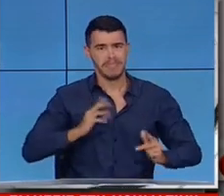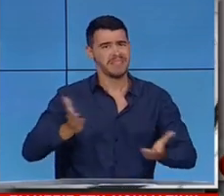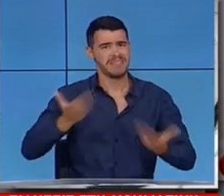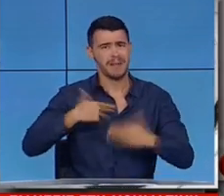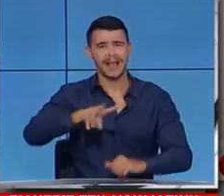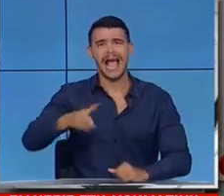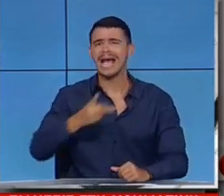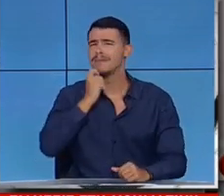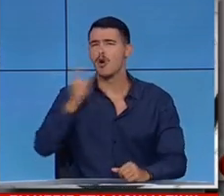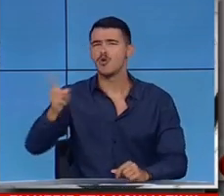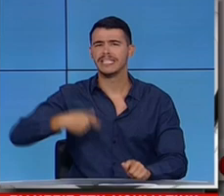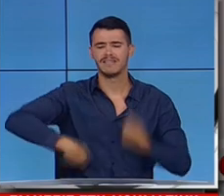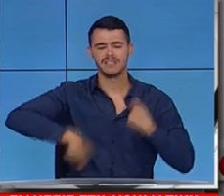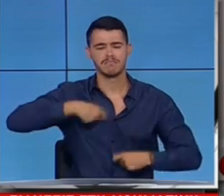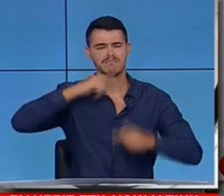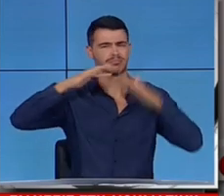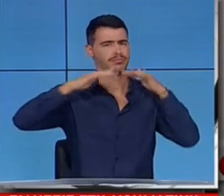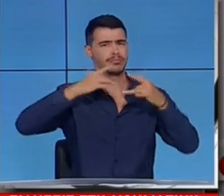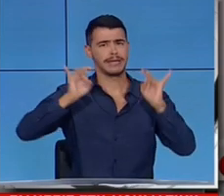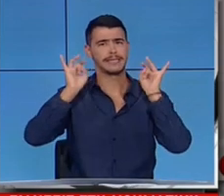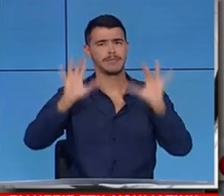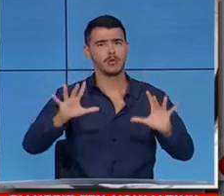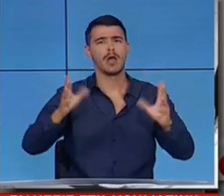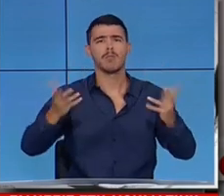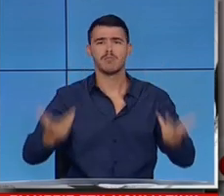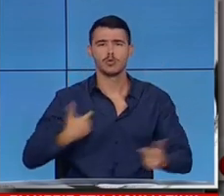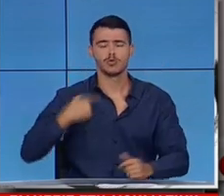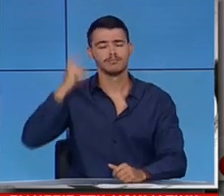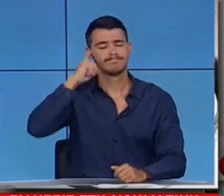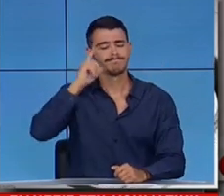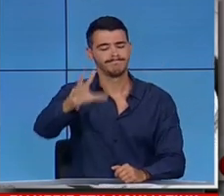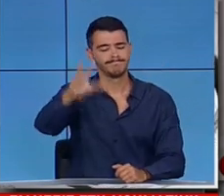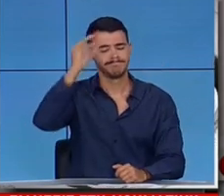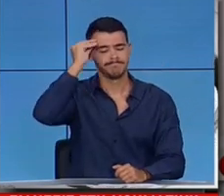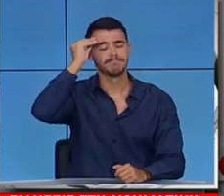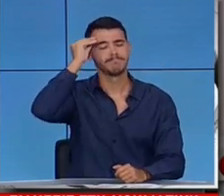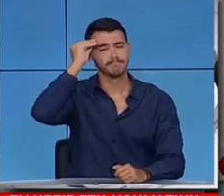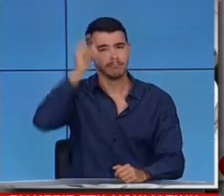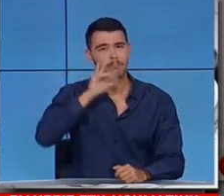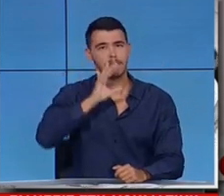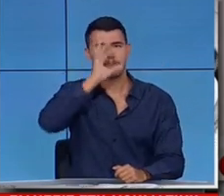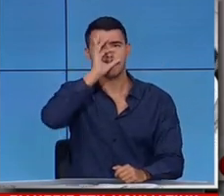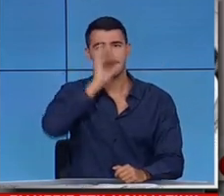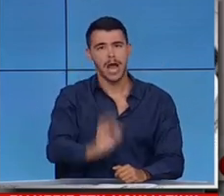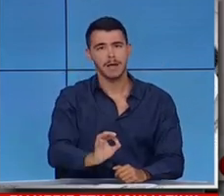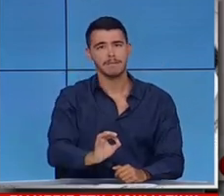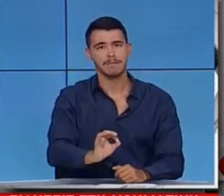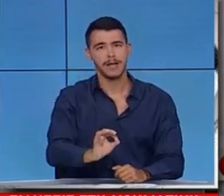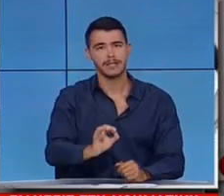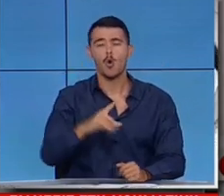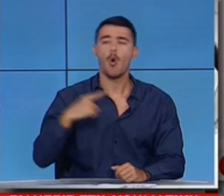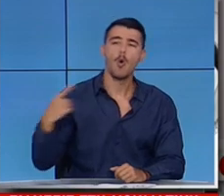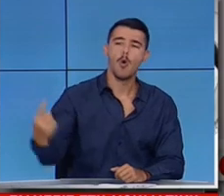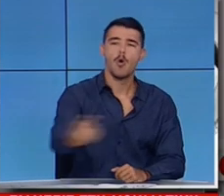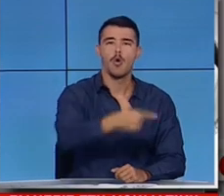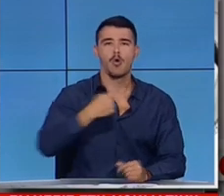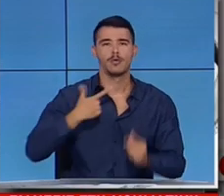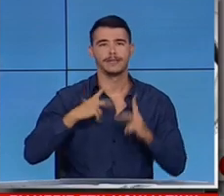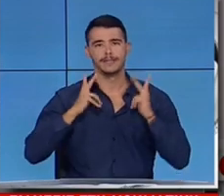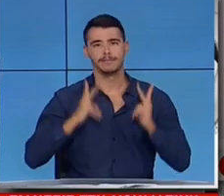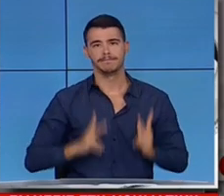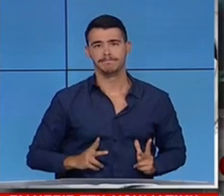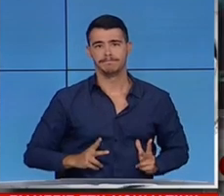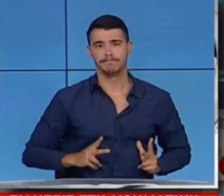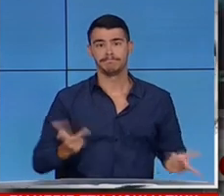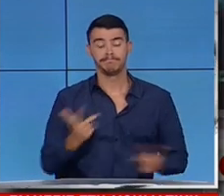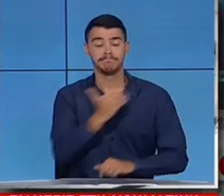εξελίξεις. Συνεπώς, συνάγω το συμπέρασμα ότι έχει μετακινηθεί από τις θέσεις τις οποίες αρχικά είχε διατυπώσει. Με ρωτήσατε αν θα